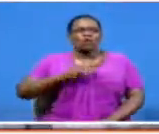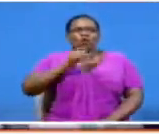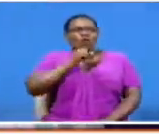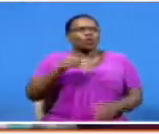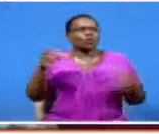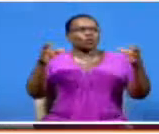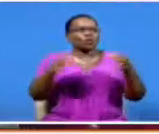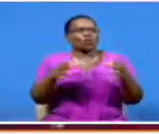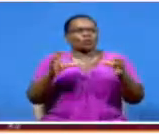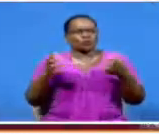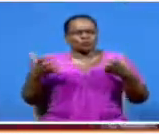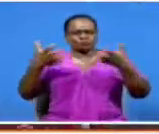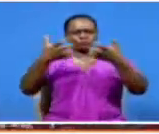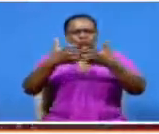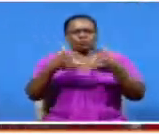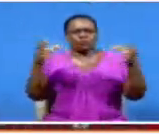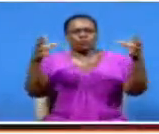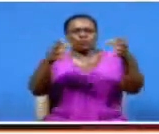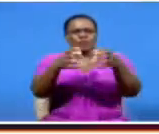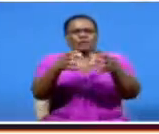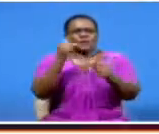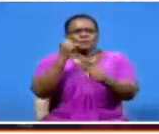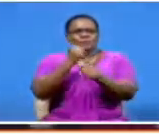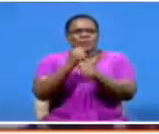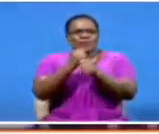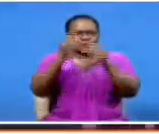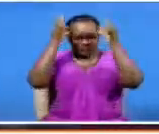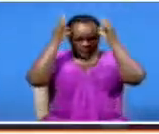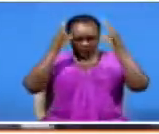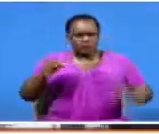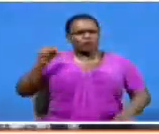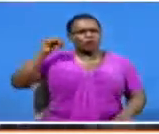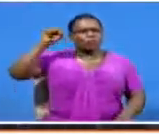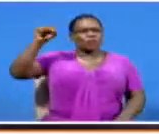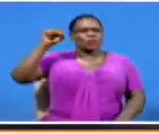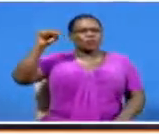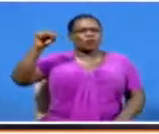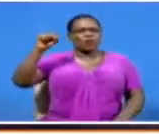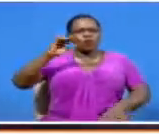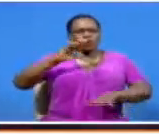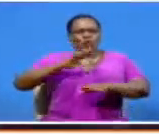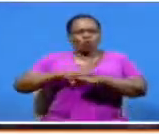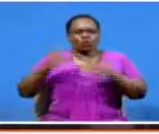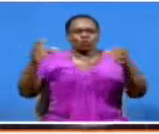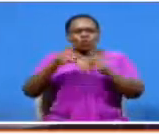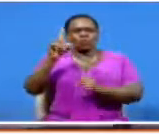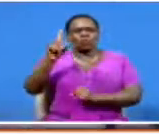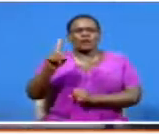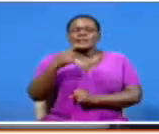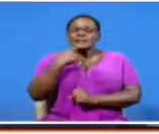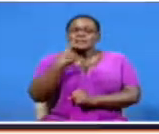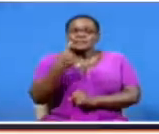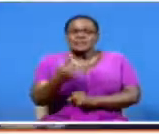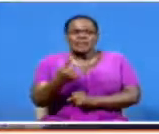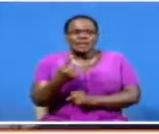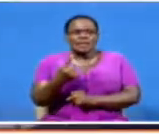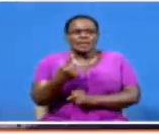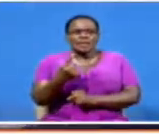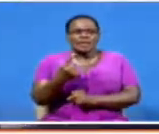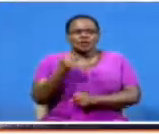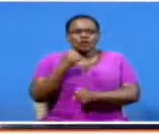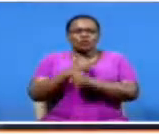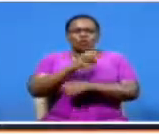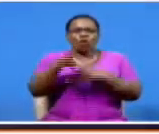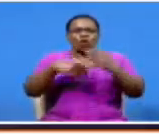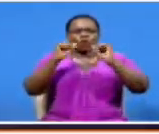ya Luo ni kuunganisha jamii hiyo na kufanya maamuzi ya kisiasa kwa niaba ya jamii nzima. Mzee Randa akisema atafanya kila